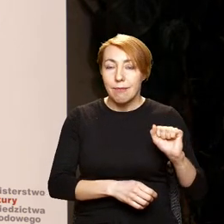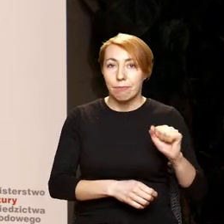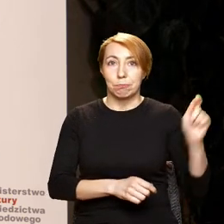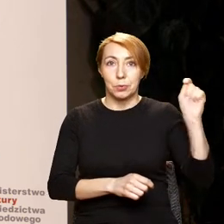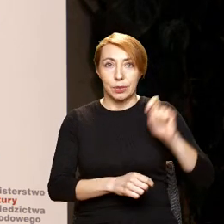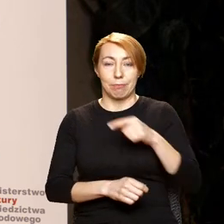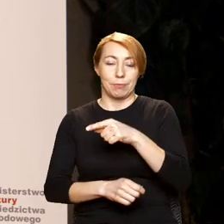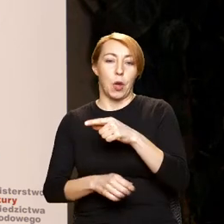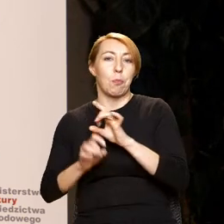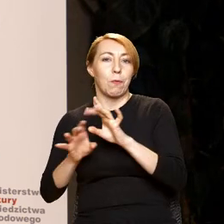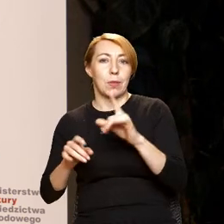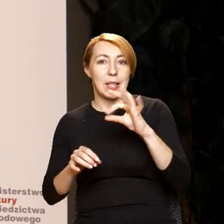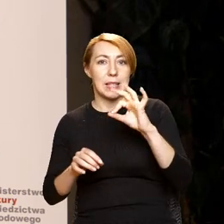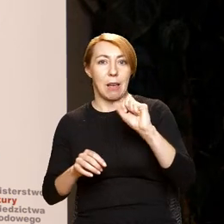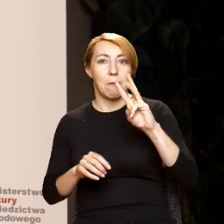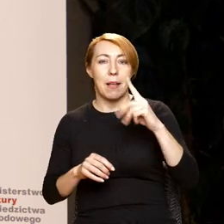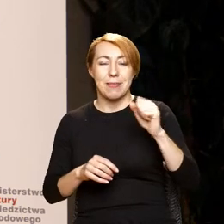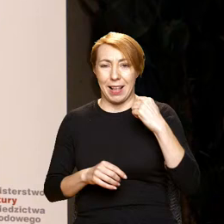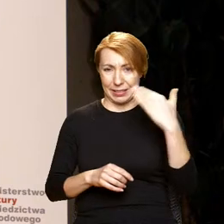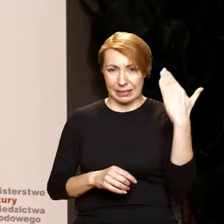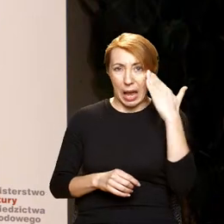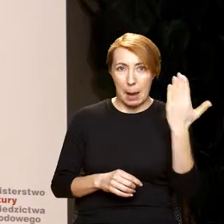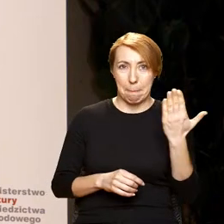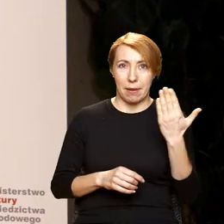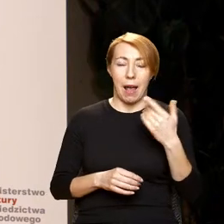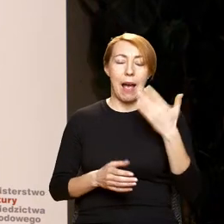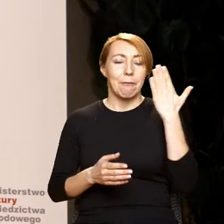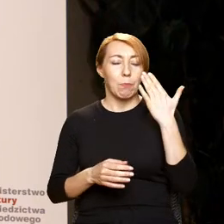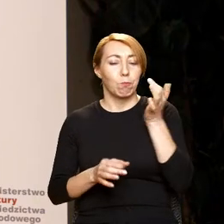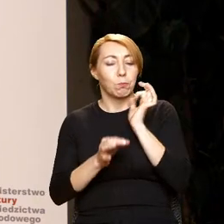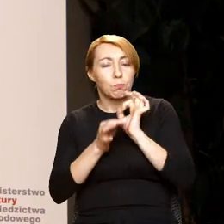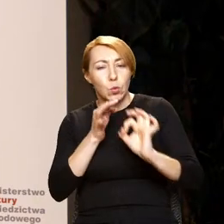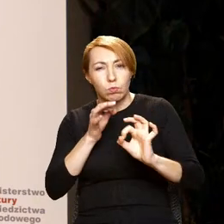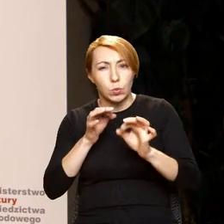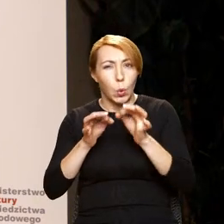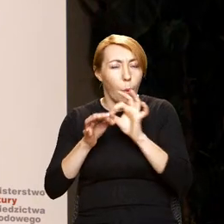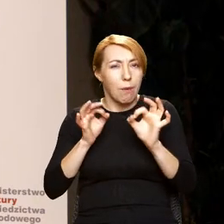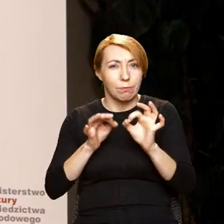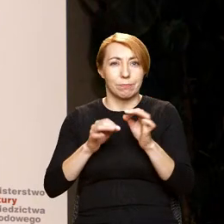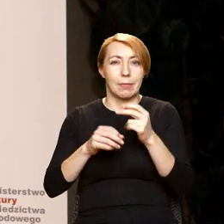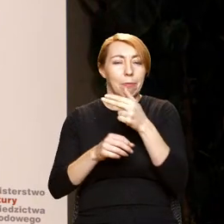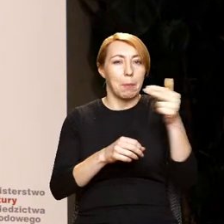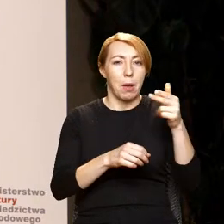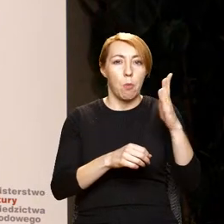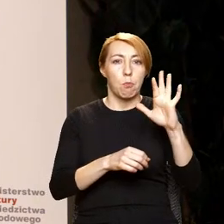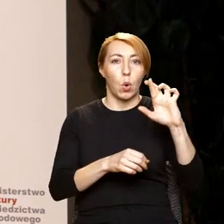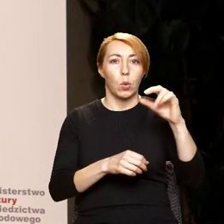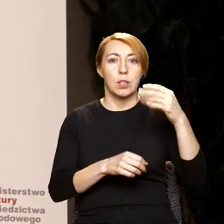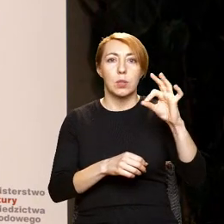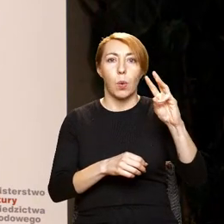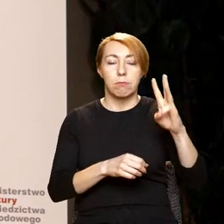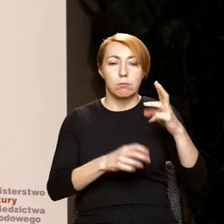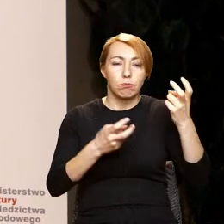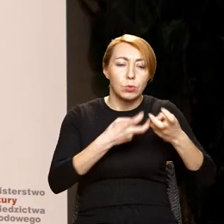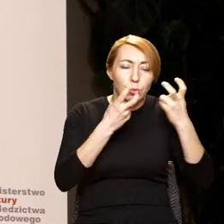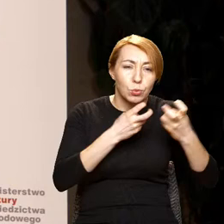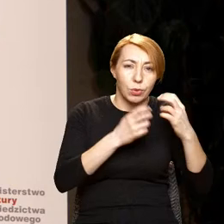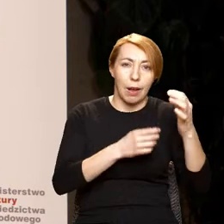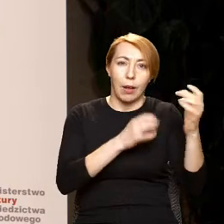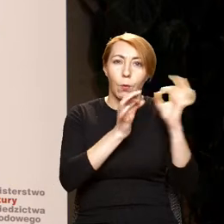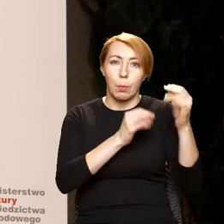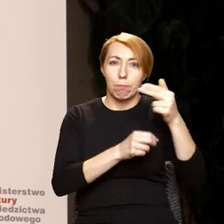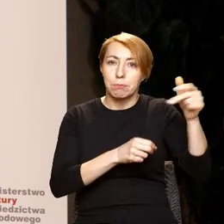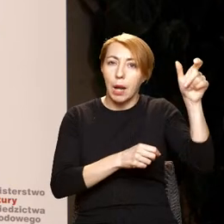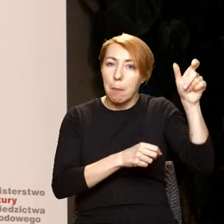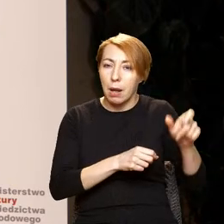znam profesora Sawadę, wiem, że bardzo szczegółowo podchodzi do tematu Bronisława Piłsudskiego i poszukiwań informacji na jego